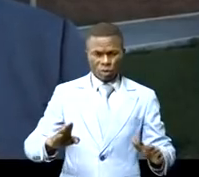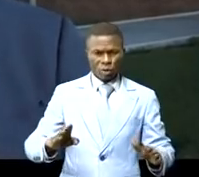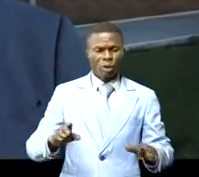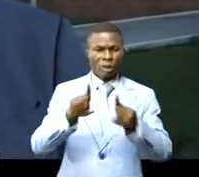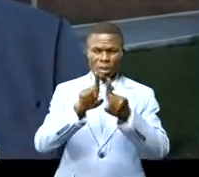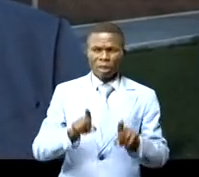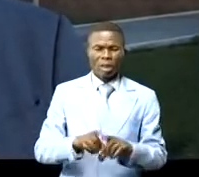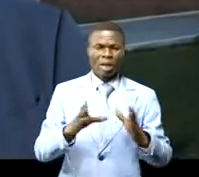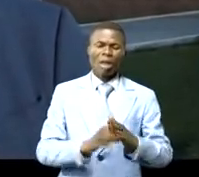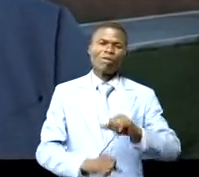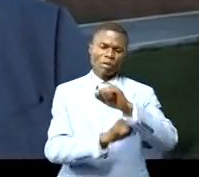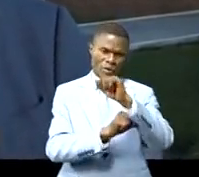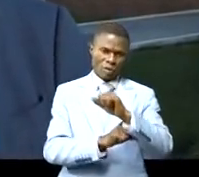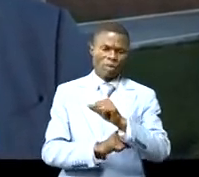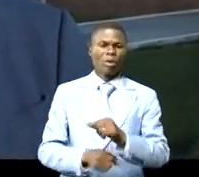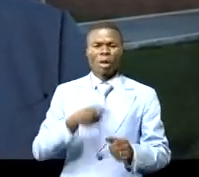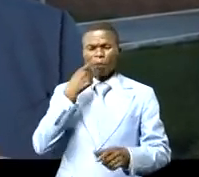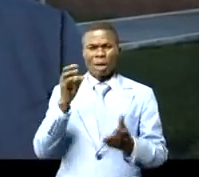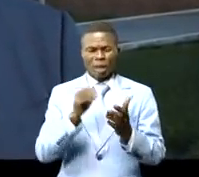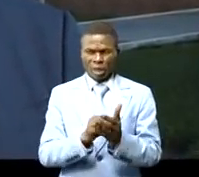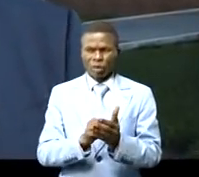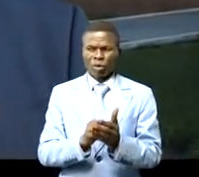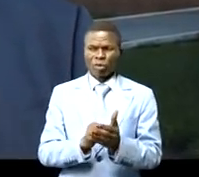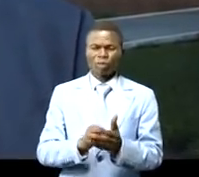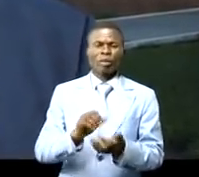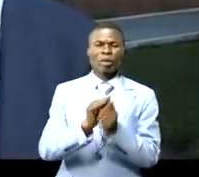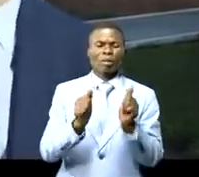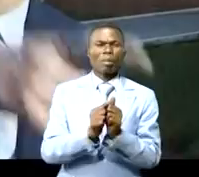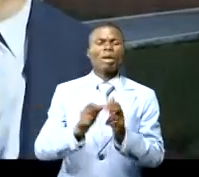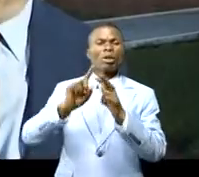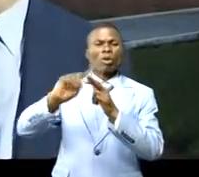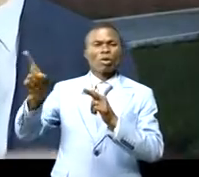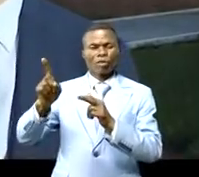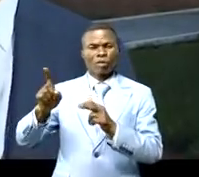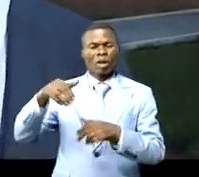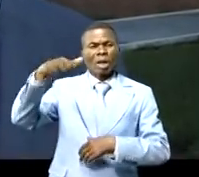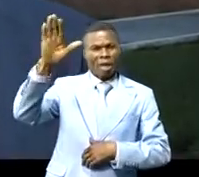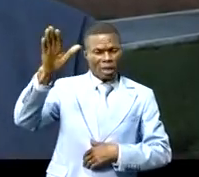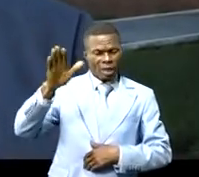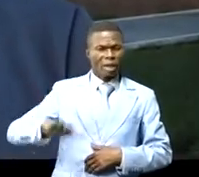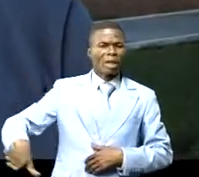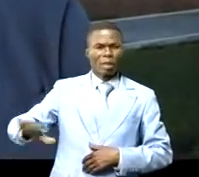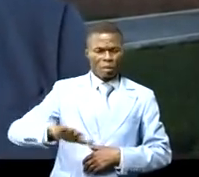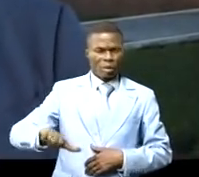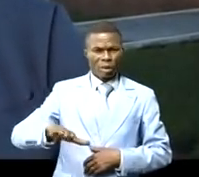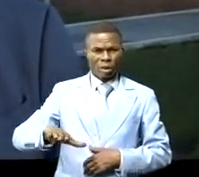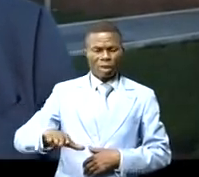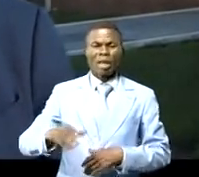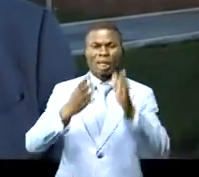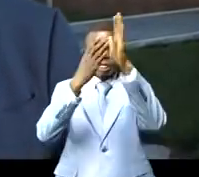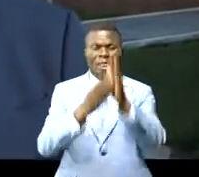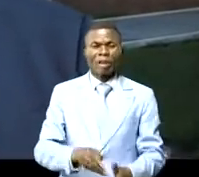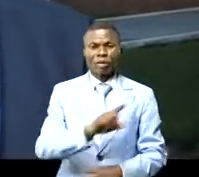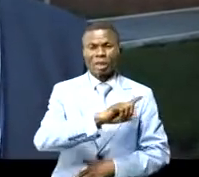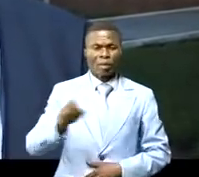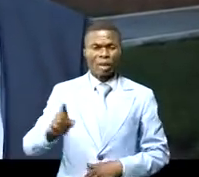adéquate avec l'appui qui est nécessaire. On a parlé également des réfugiés congolais qui se trouvent à l'extérieur du pays. Il y en a plus que 900 000,